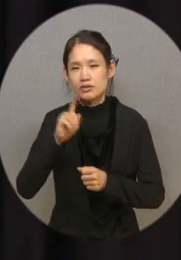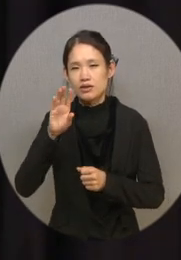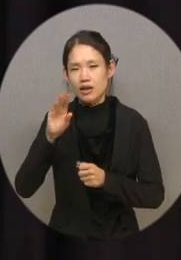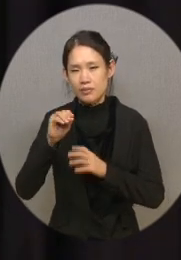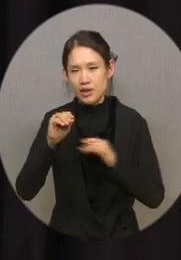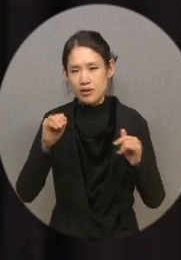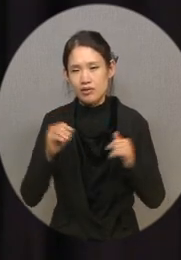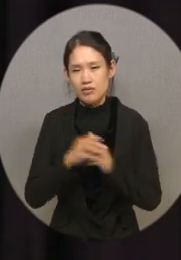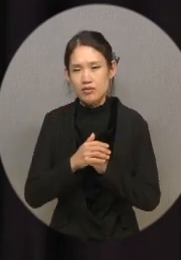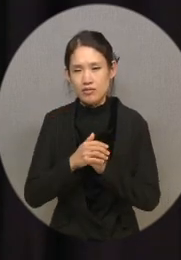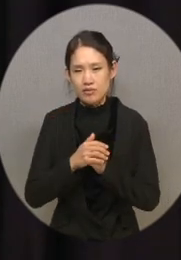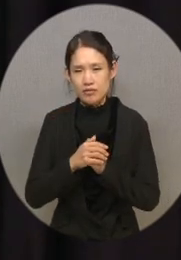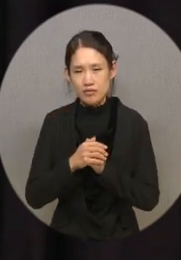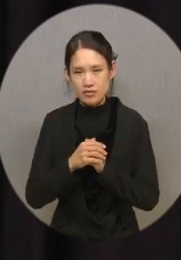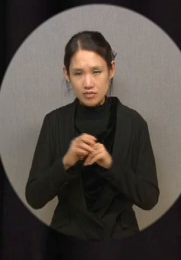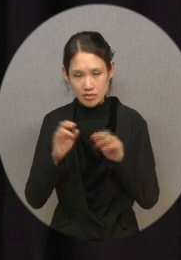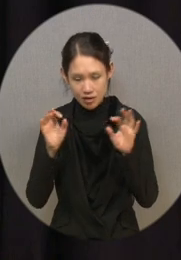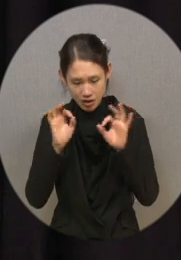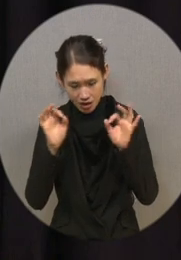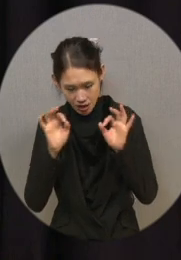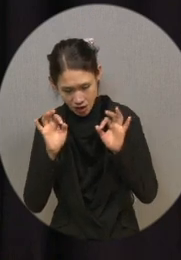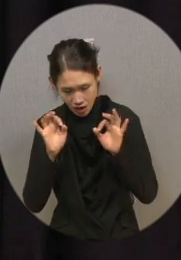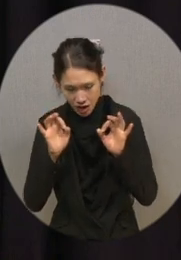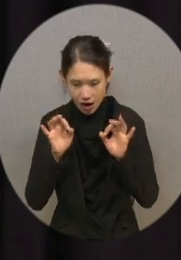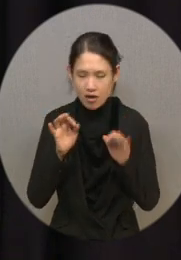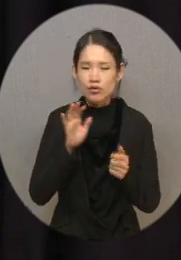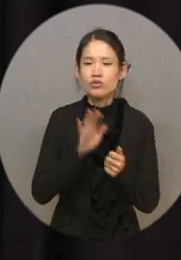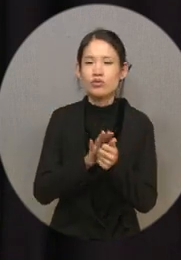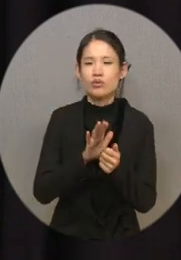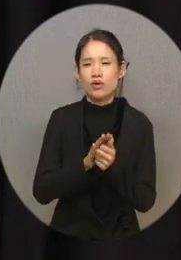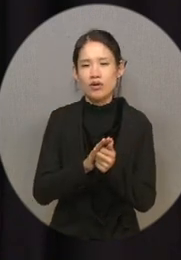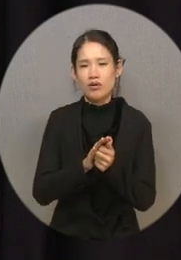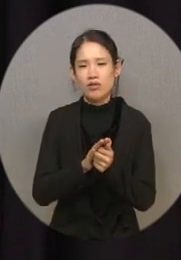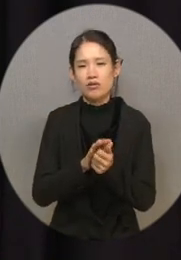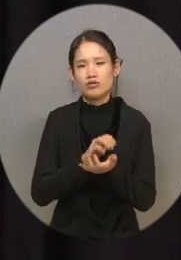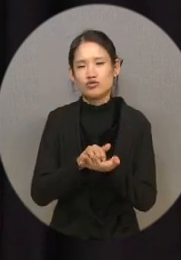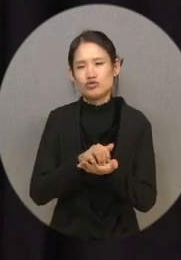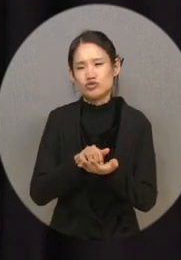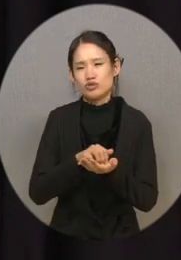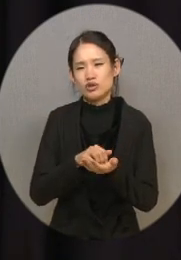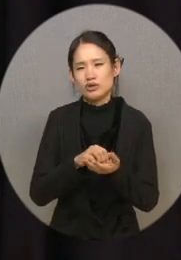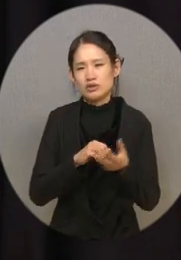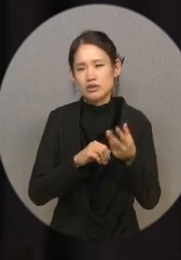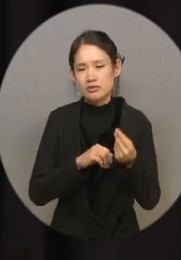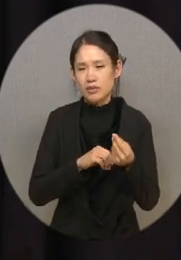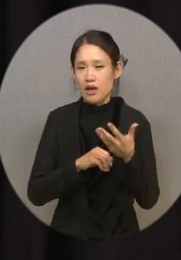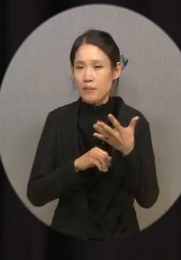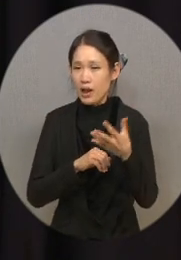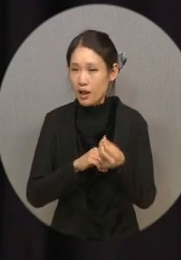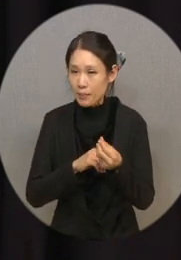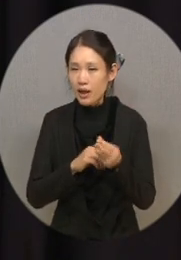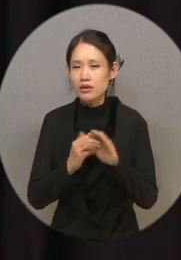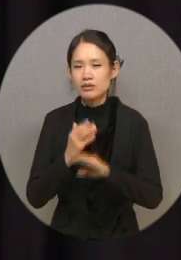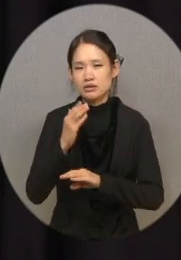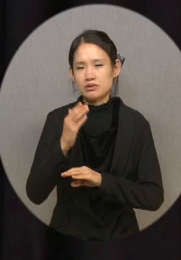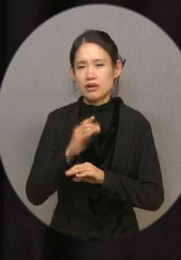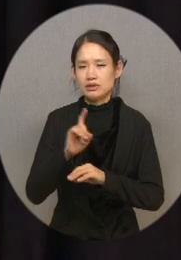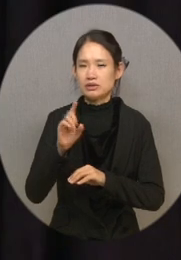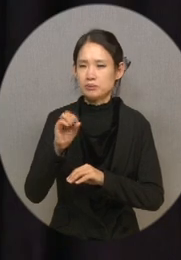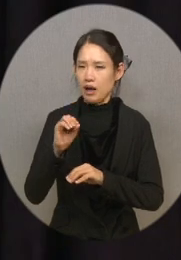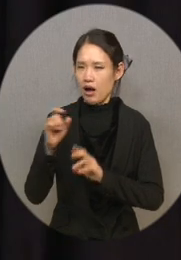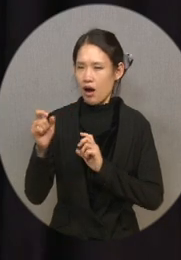그 찾아내 가지고 도와주고 있는데 그 수가 7~8만 이상 10만이 될 거다